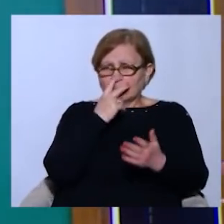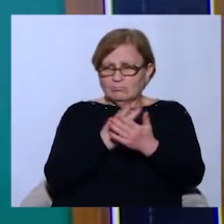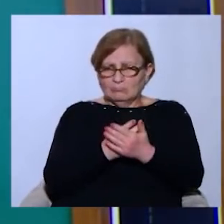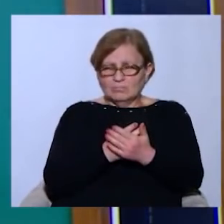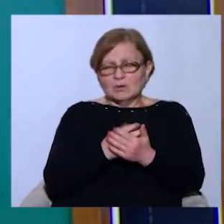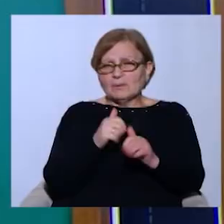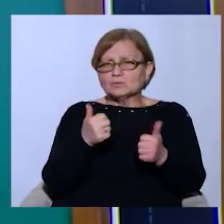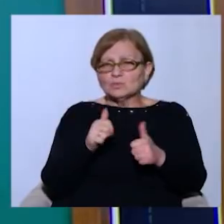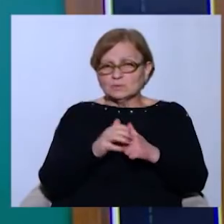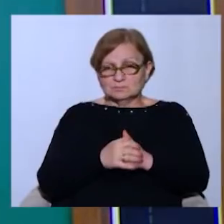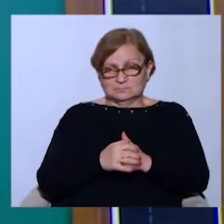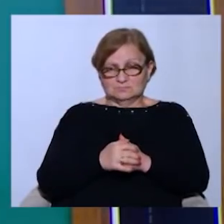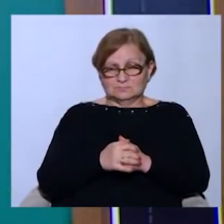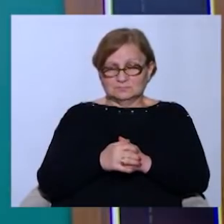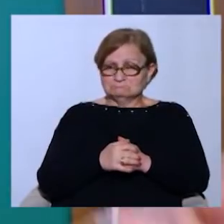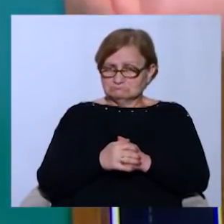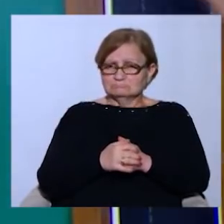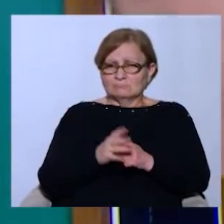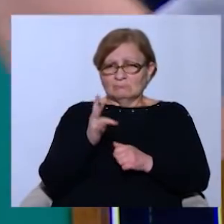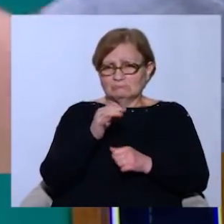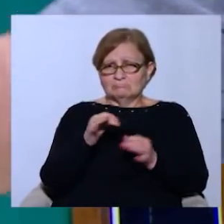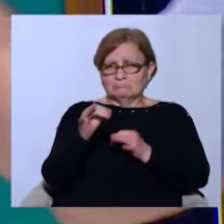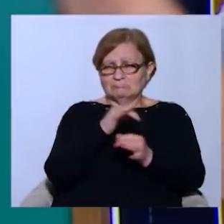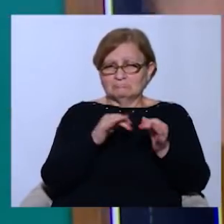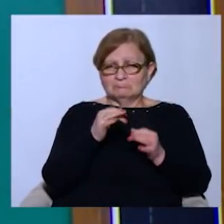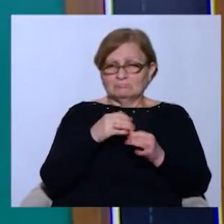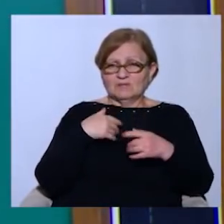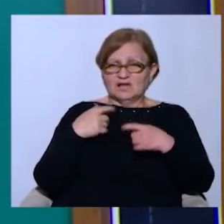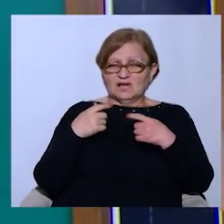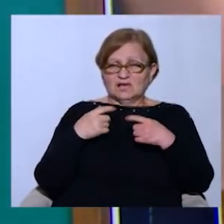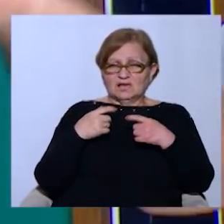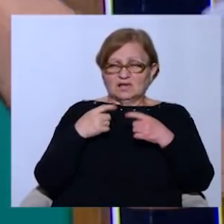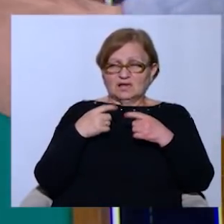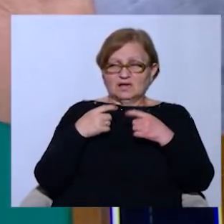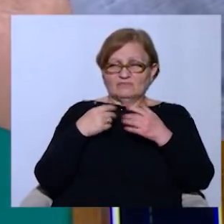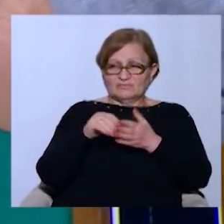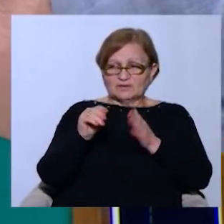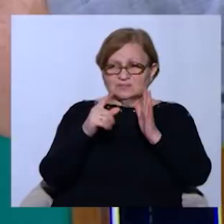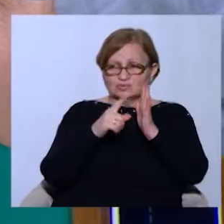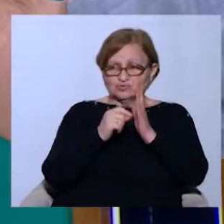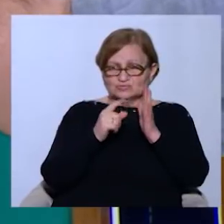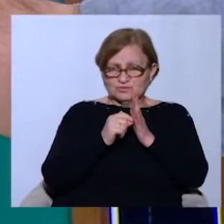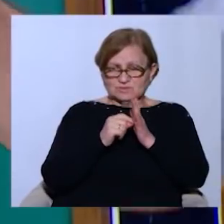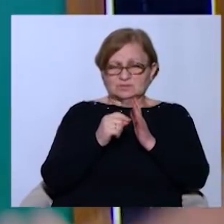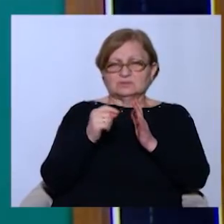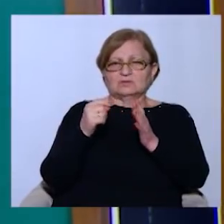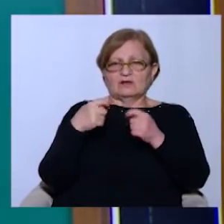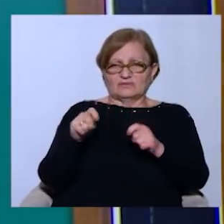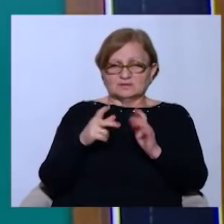ეს მსჯელობა, ამ მსჯელობასაც ვერაფერს დაუწუნებთ. გავყიდე, ვიყიდე 7-ად, გავყიდე 8-ად, მოვიგე 1